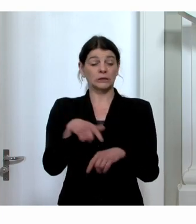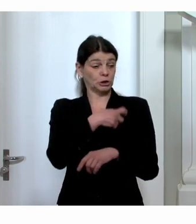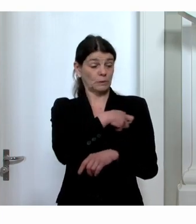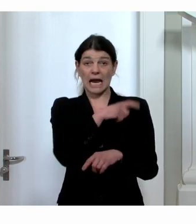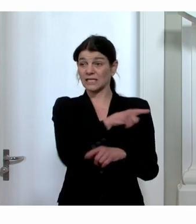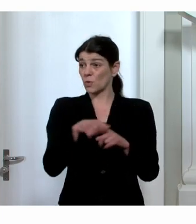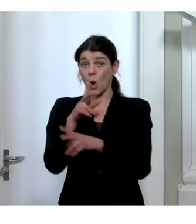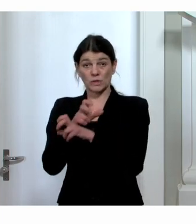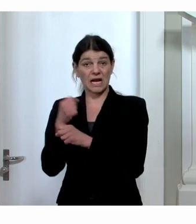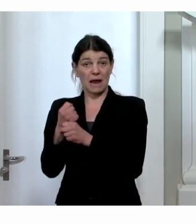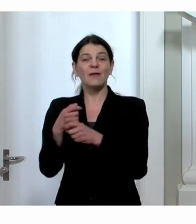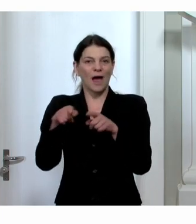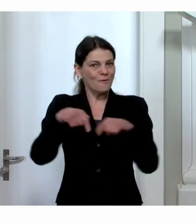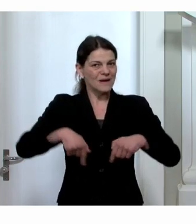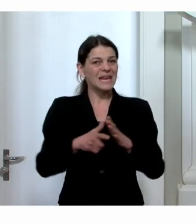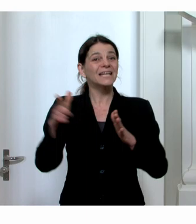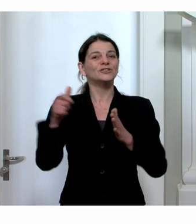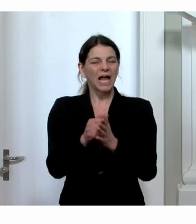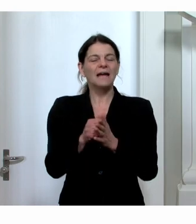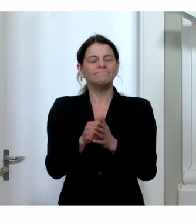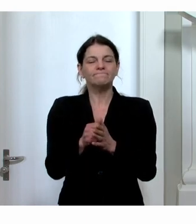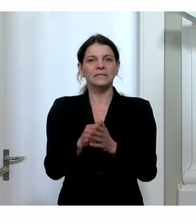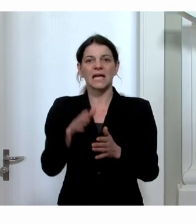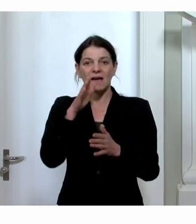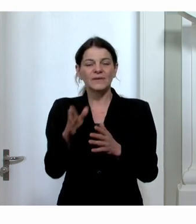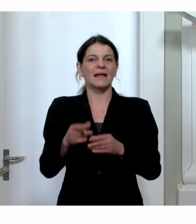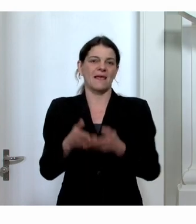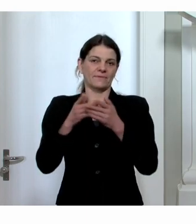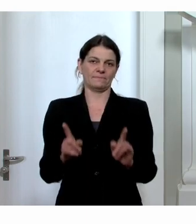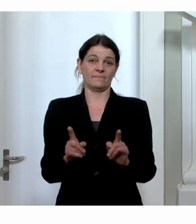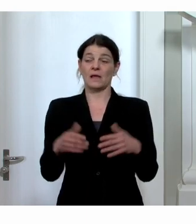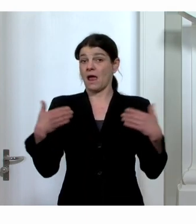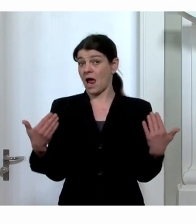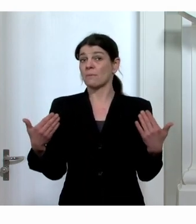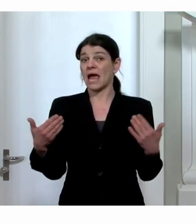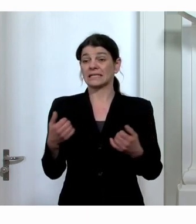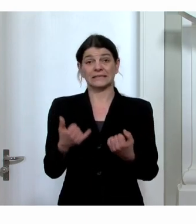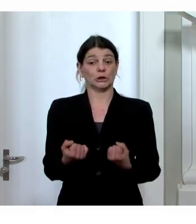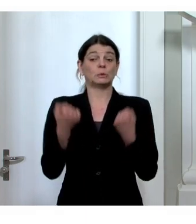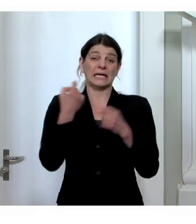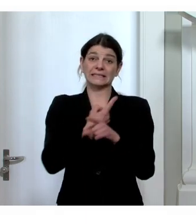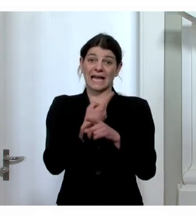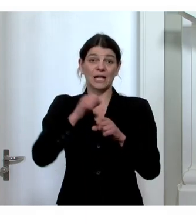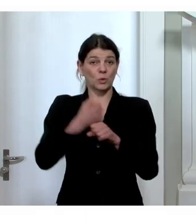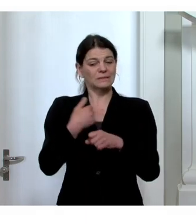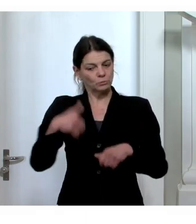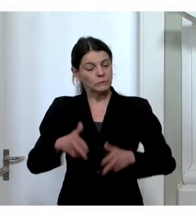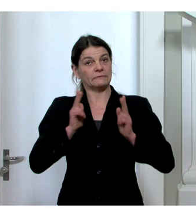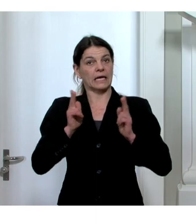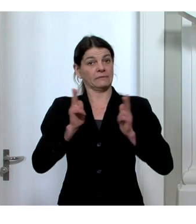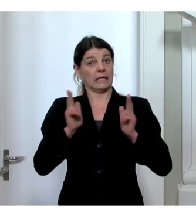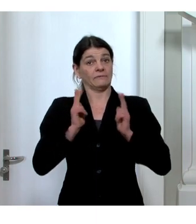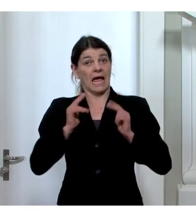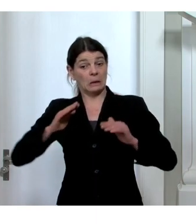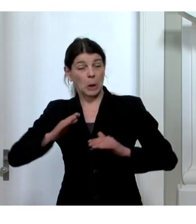und in Österreich, natürlich auch in Liechtenstein, ihre Wirkung zeigen werden. Aber es ist eben eine schwere Zeit des Abwartens, bis wir